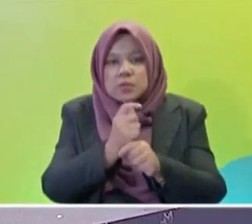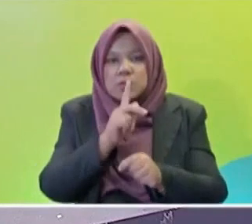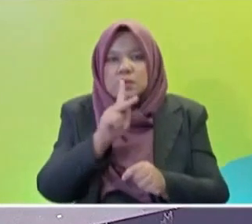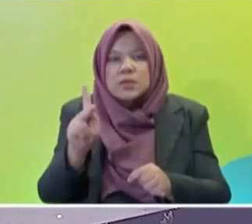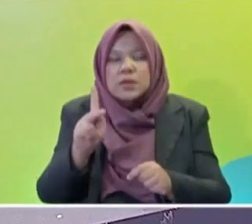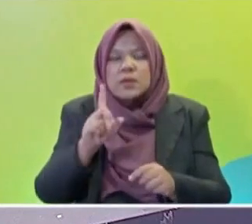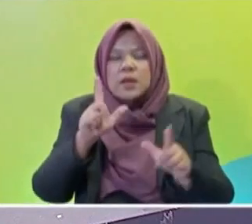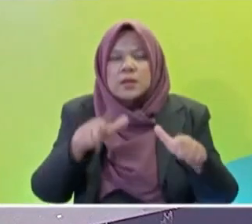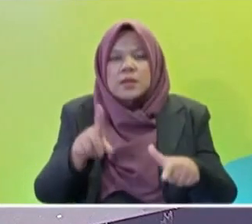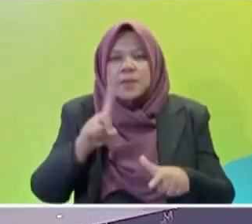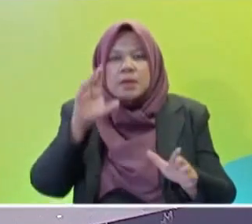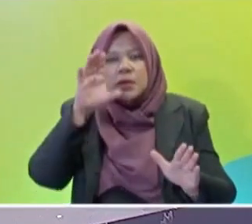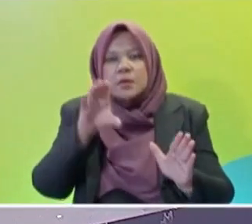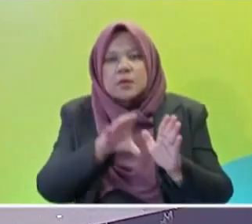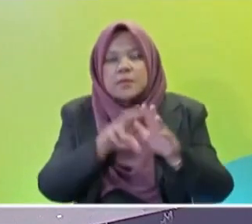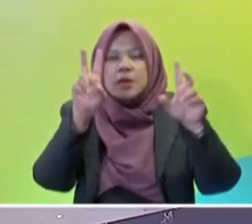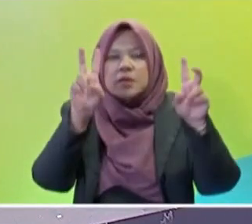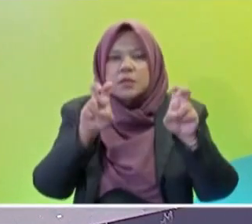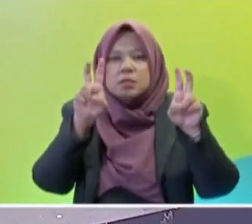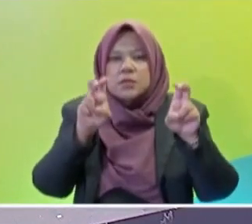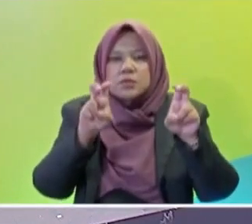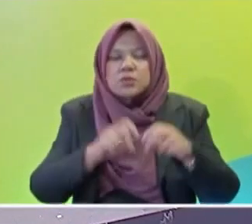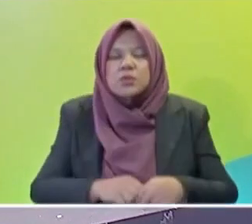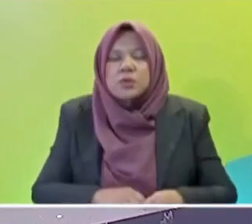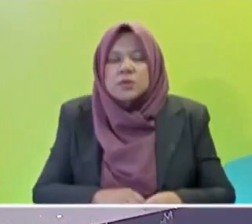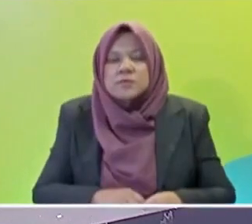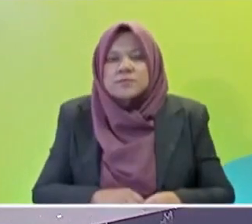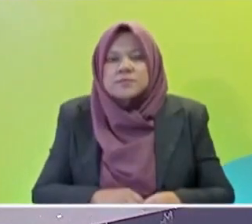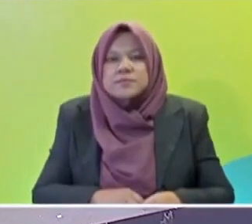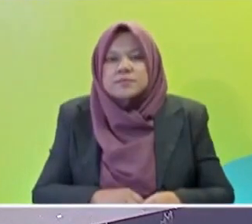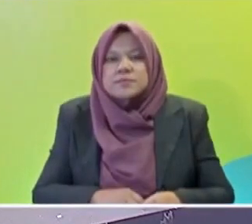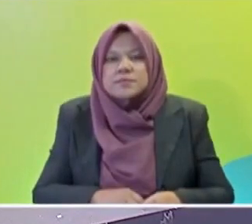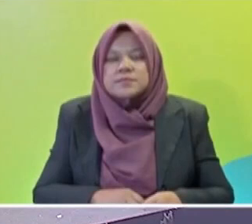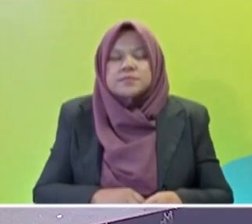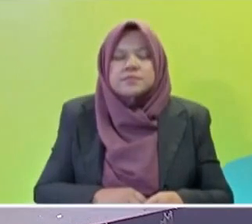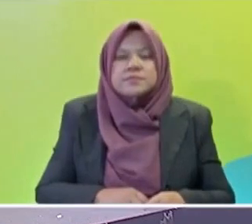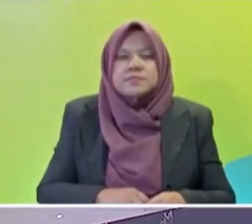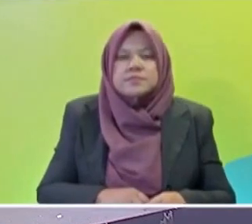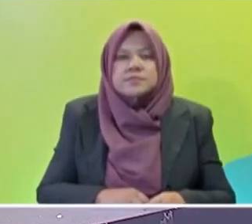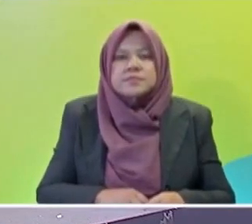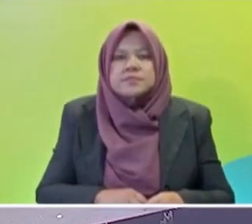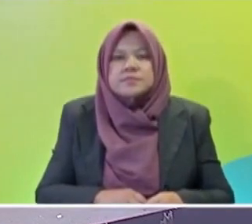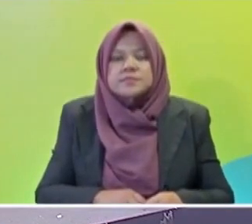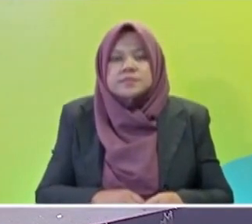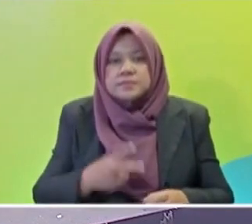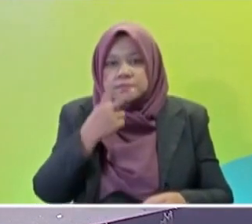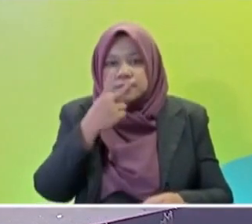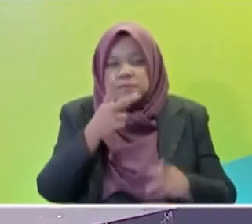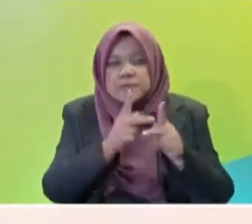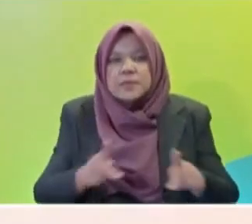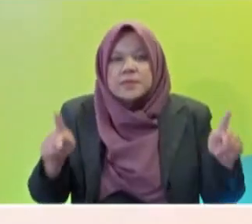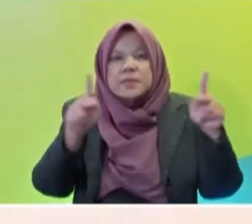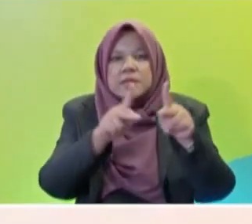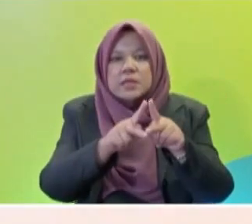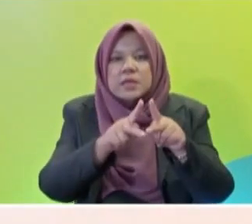letaknya ilustrasi kedudukan tajuk saptajo Oke konten dan sebagainya lah oke baiklah kita lihat kepentingan